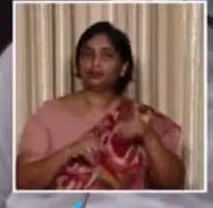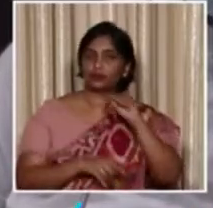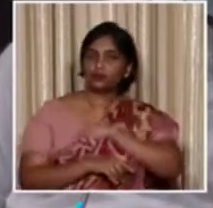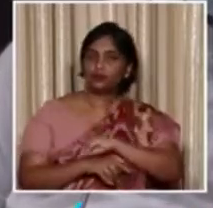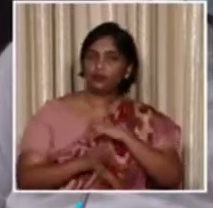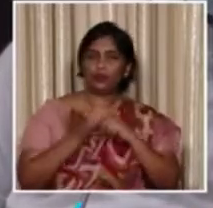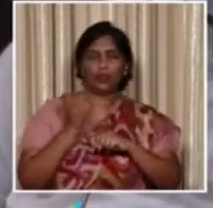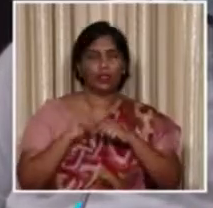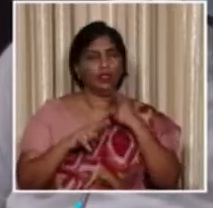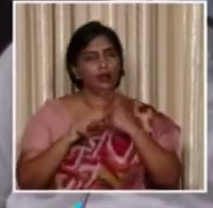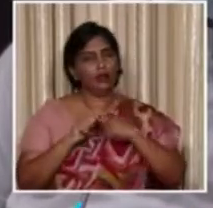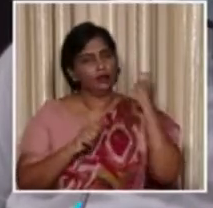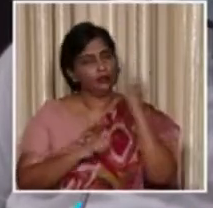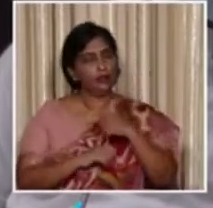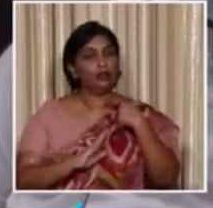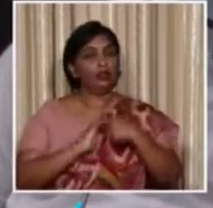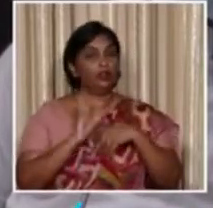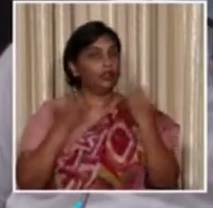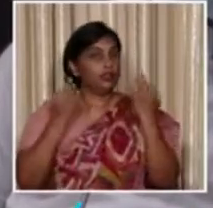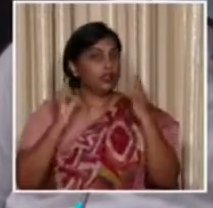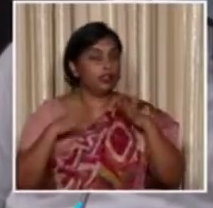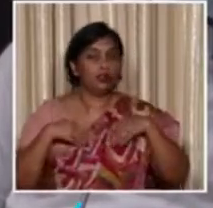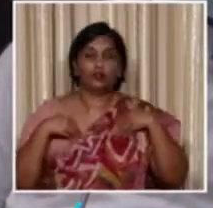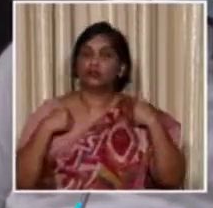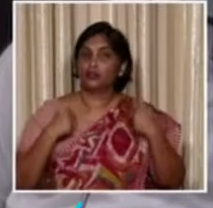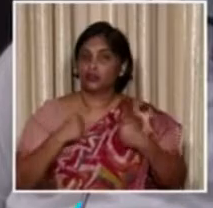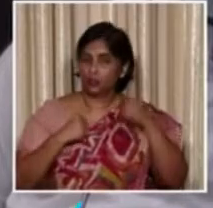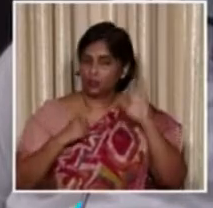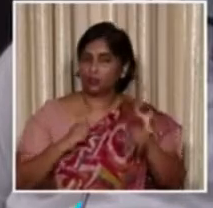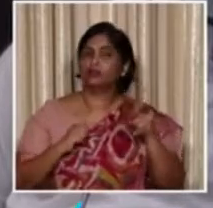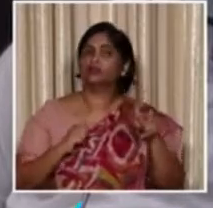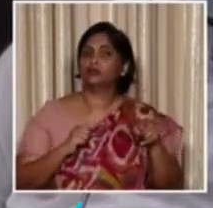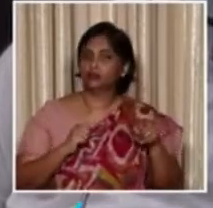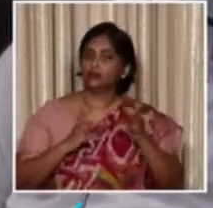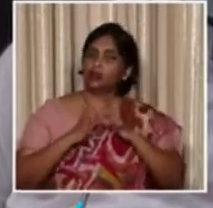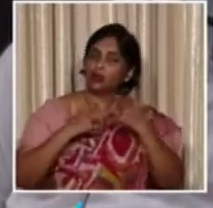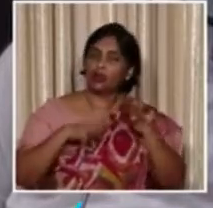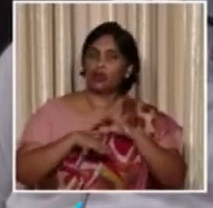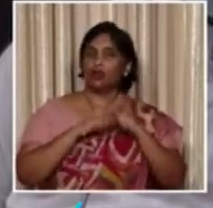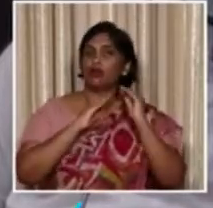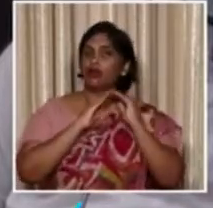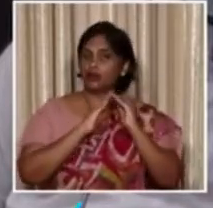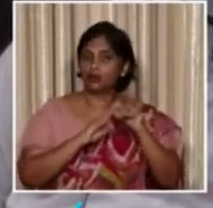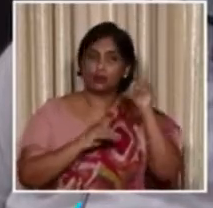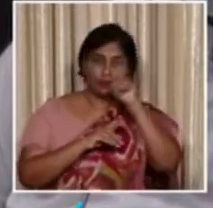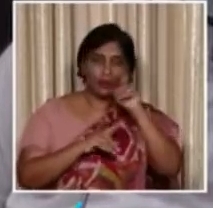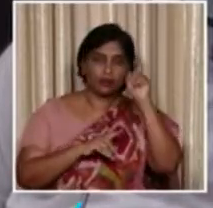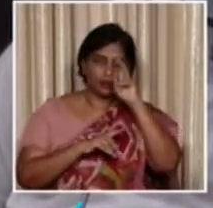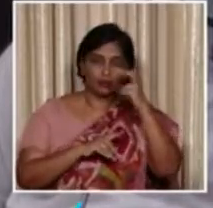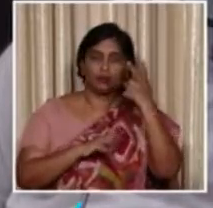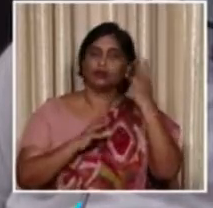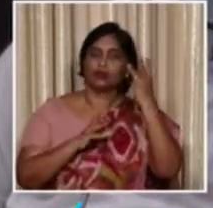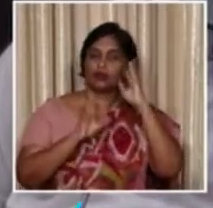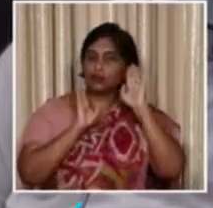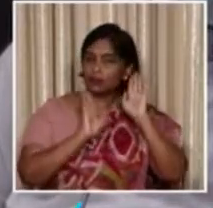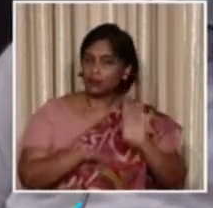පදු ගෙවන කෙනෙකුට වුණත් මේ රටේ නිදහස් සෞඛ්‍ය සේවාව නිසා ඕනම රෝහලකට ඇවිල්ලා මාසයක් දෙකක් තුනක් ඉඳලා